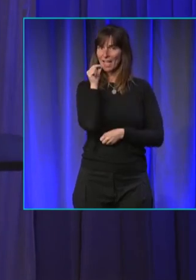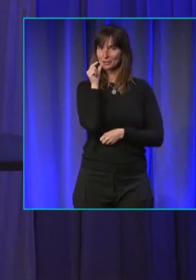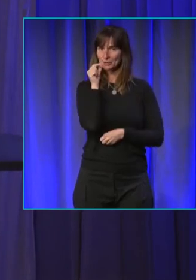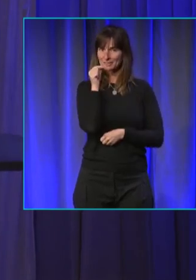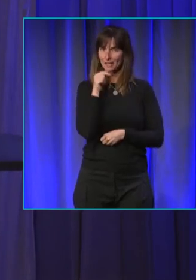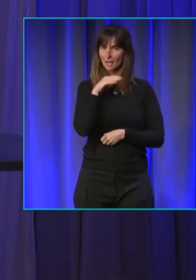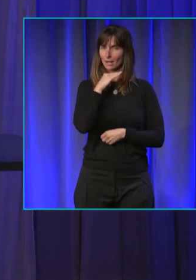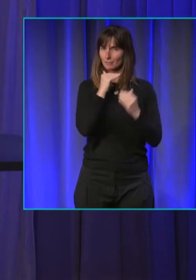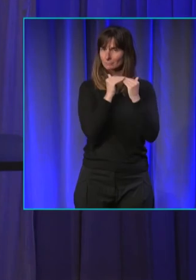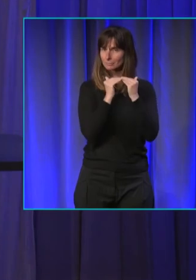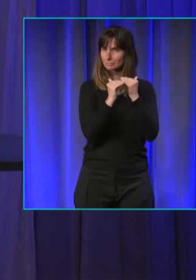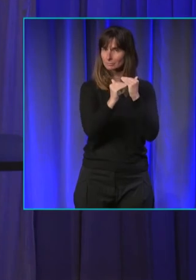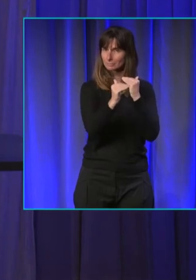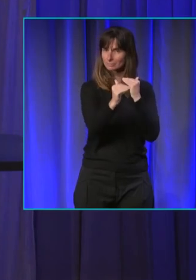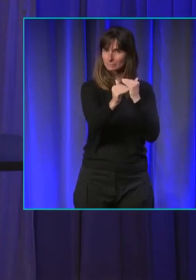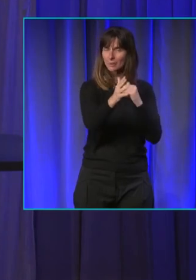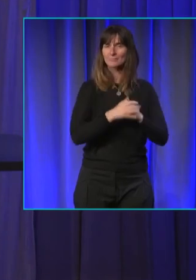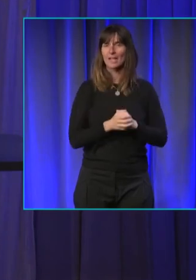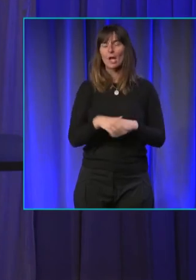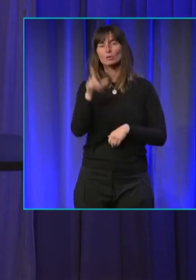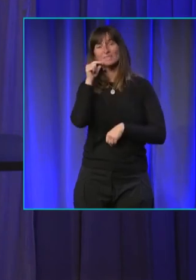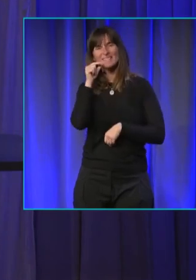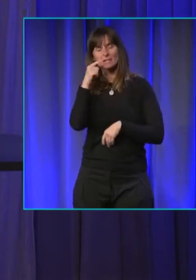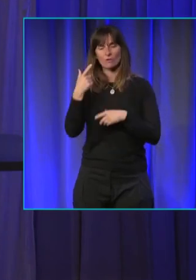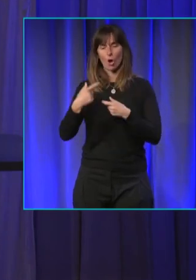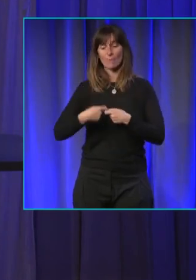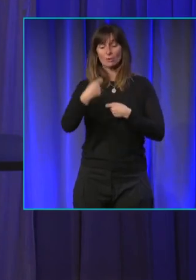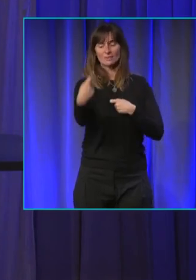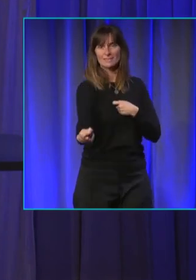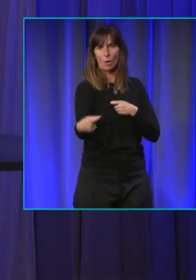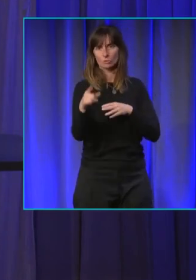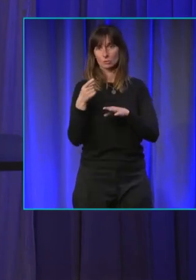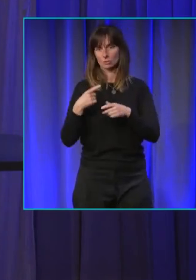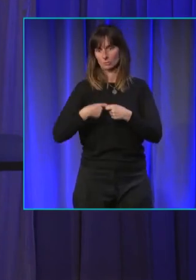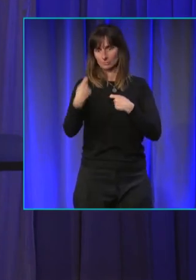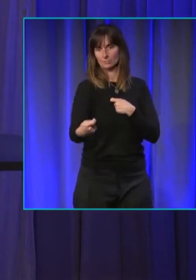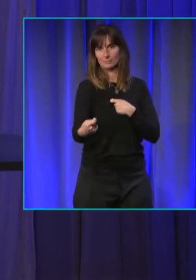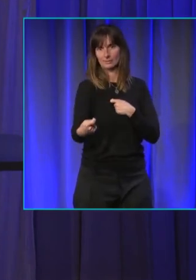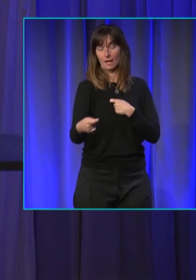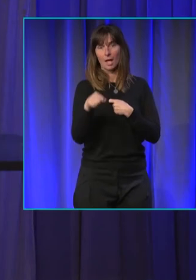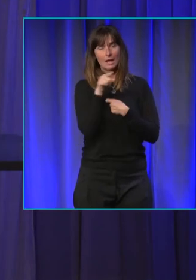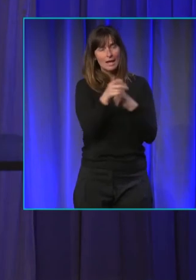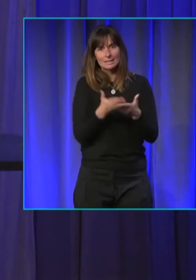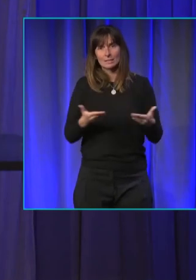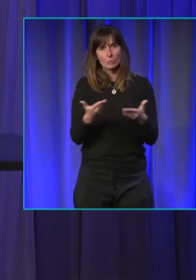modérée, des efforts de longue distance. Là, c'est complètement différent. Là, on change